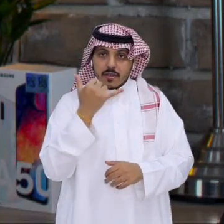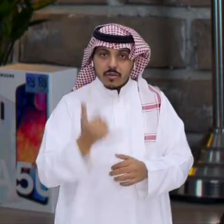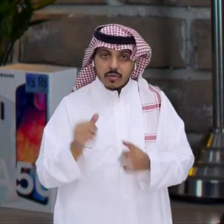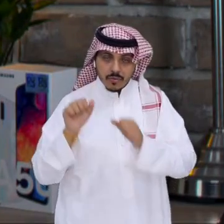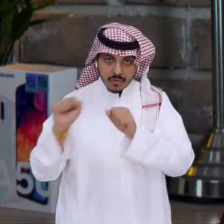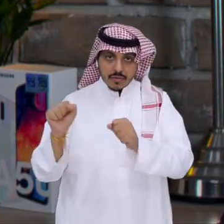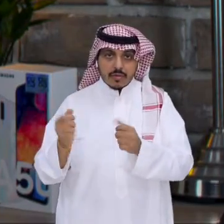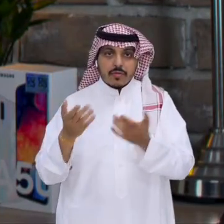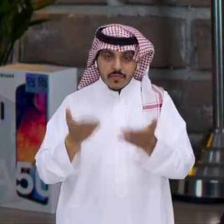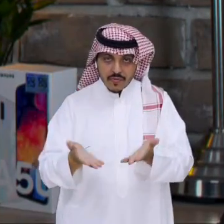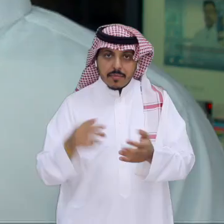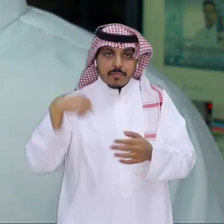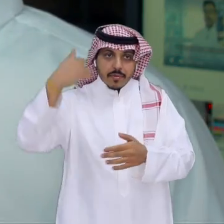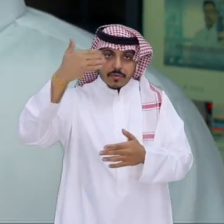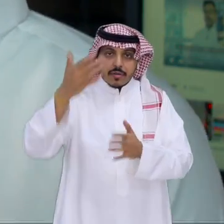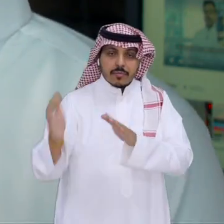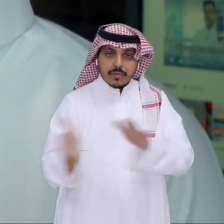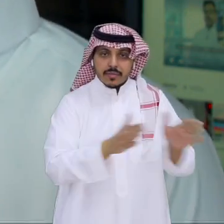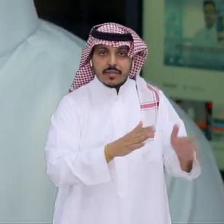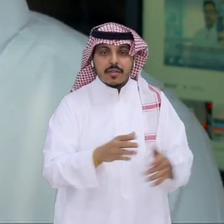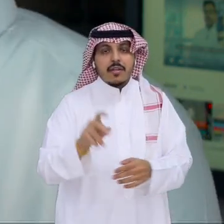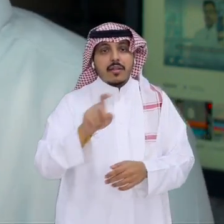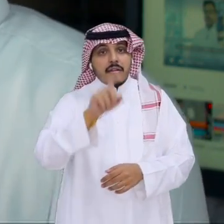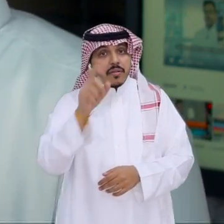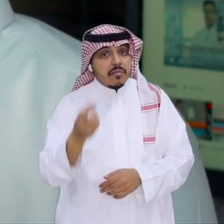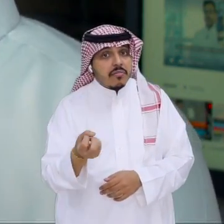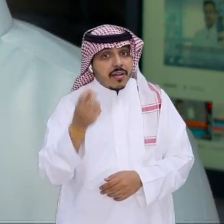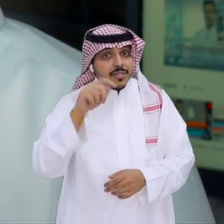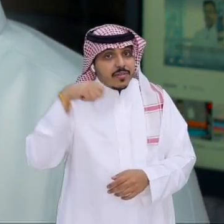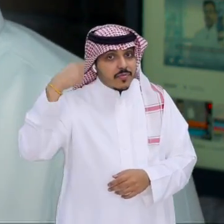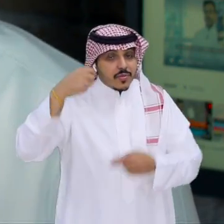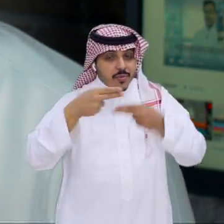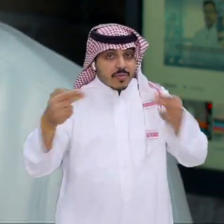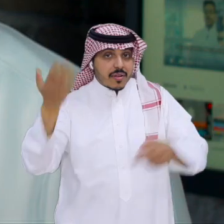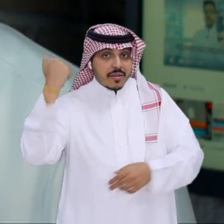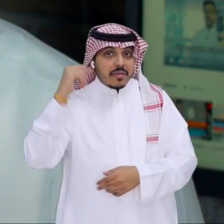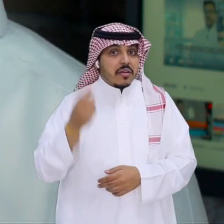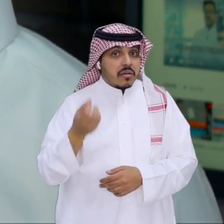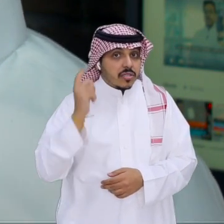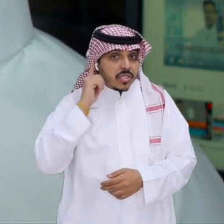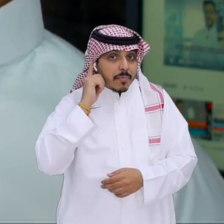في خدمات البث حقتهم والمشاركة. رأيكم في الايربودز 2؟ أكثركم قال